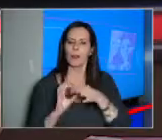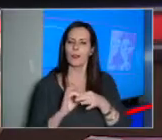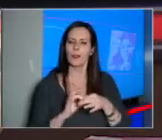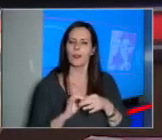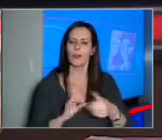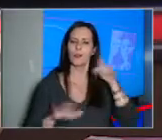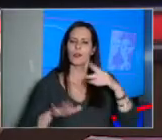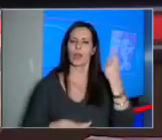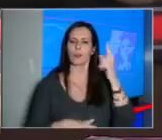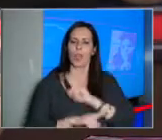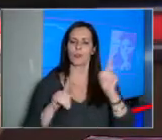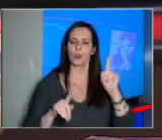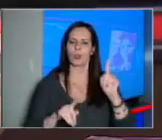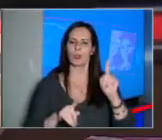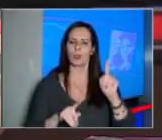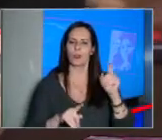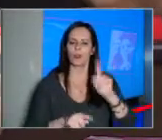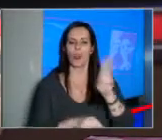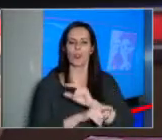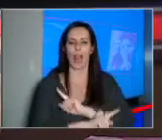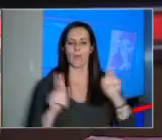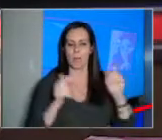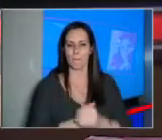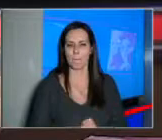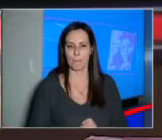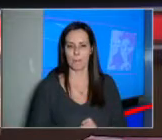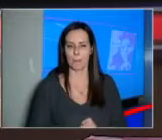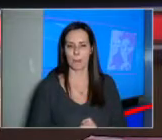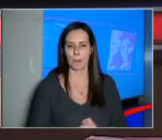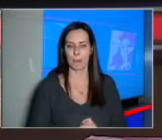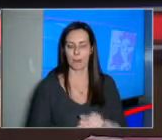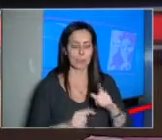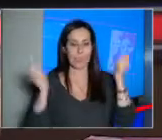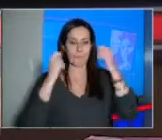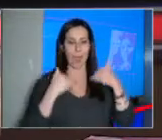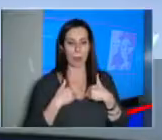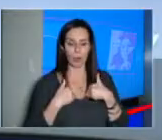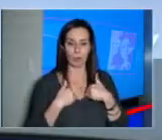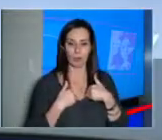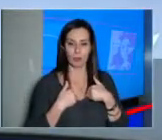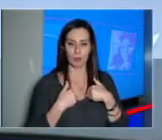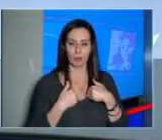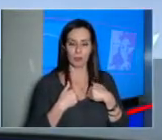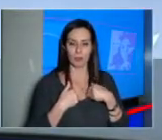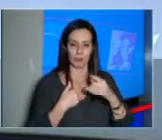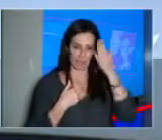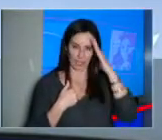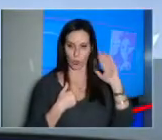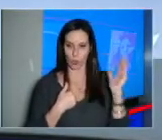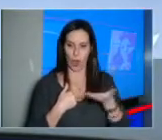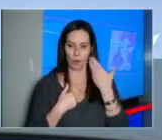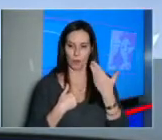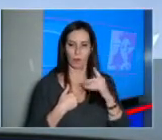ראש הממשלה היחיד שאף פעם לא תפסתי אותו משקר. זה הימם אותי. כאילו את, ואת הכרת את כולם.